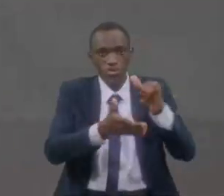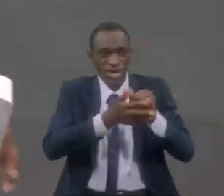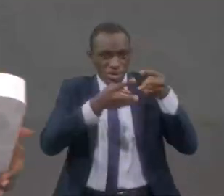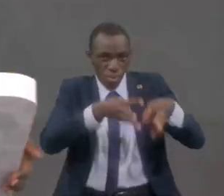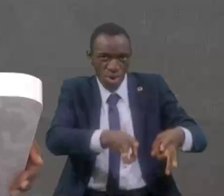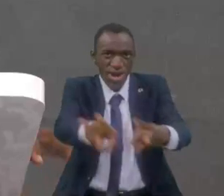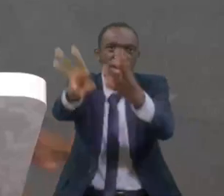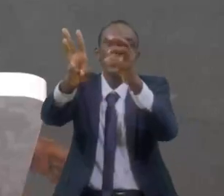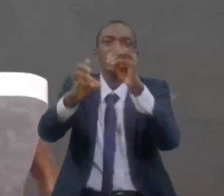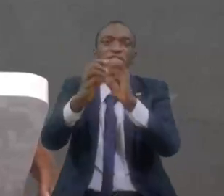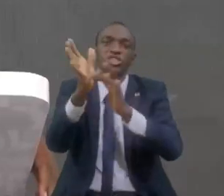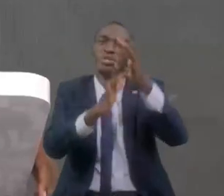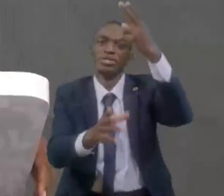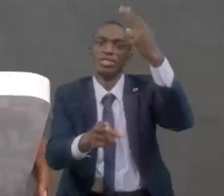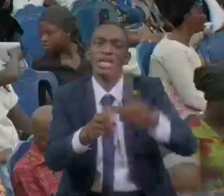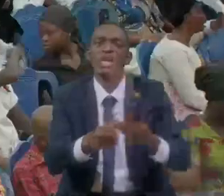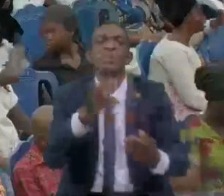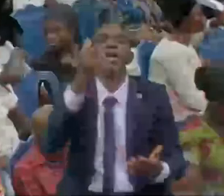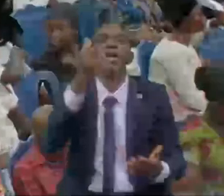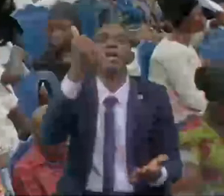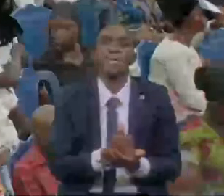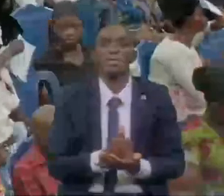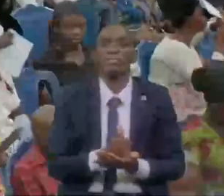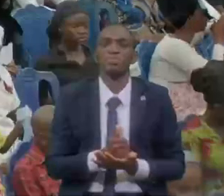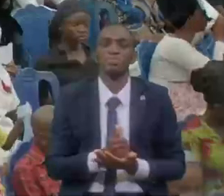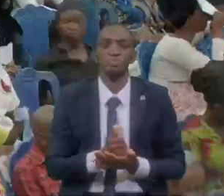Et ta vie ira dans cette direction au nom de Jésus.